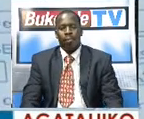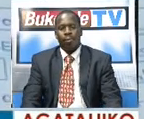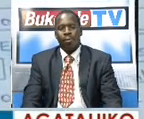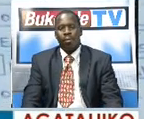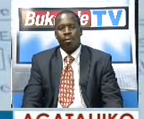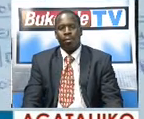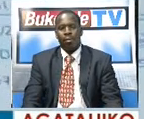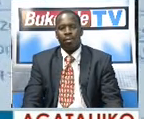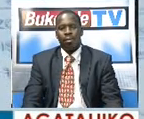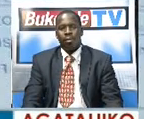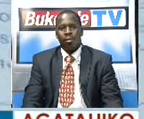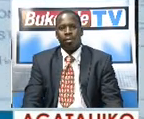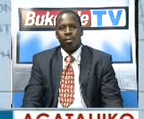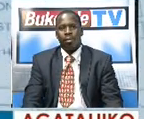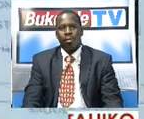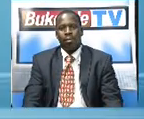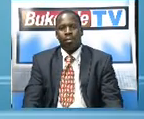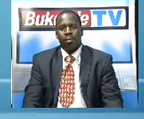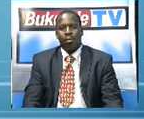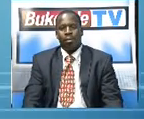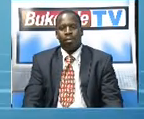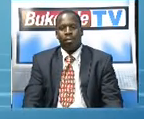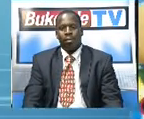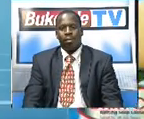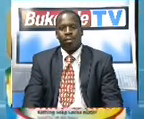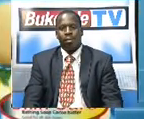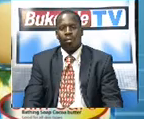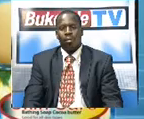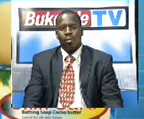be bakusakidde gulire lino ku Rabukedde TV.